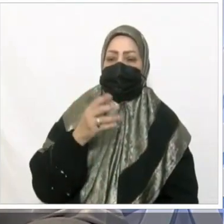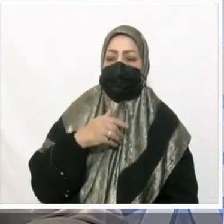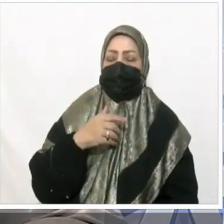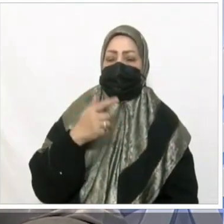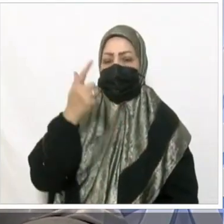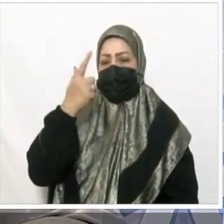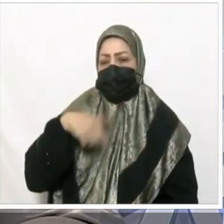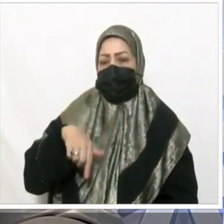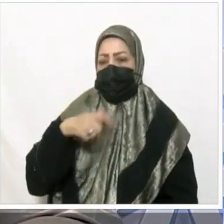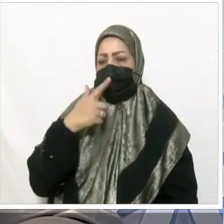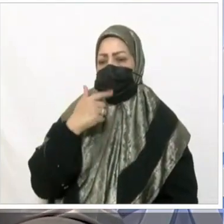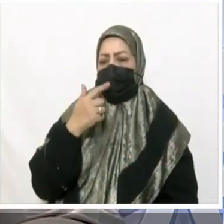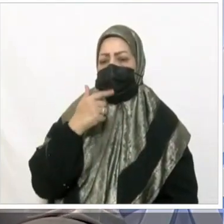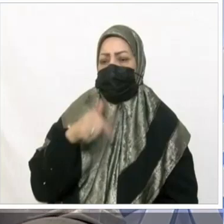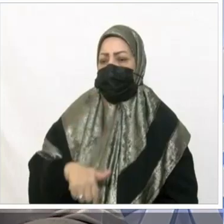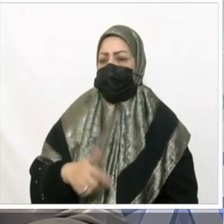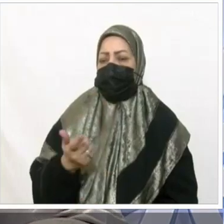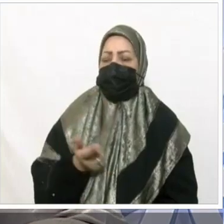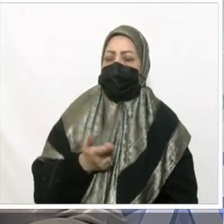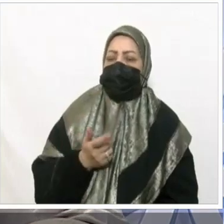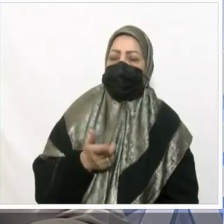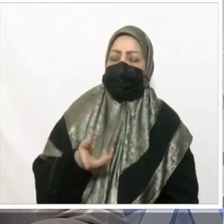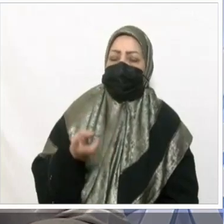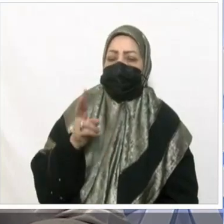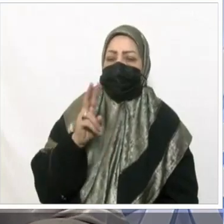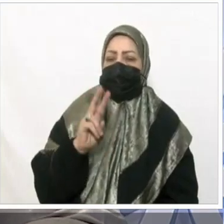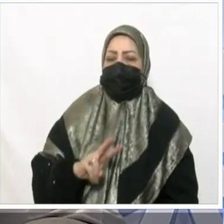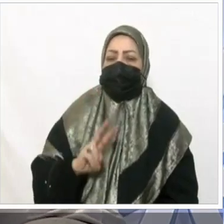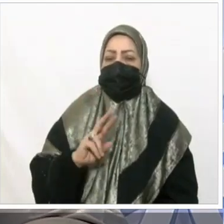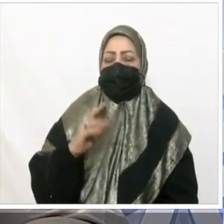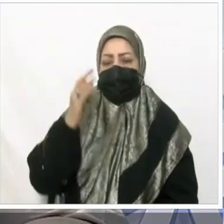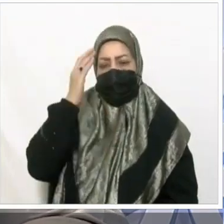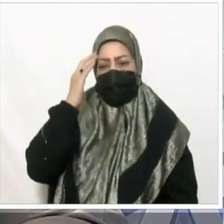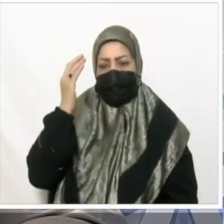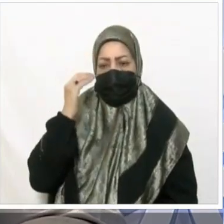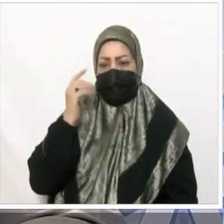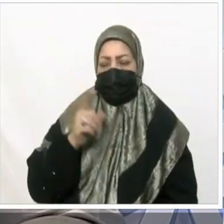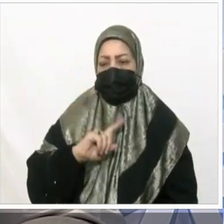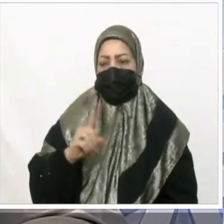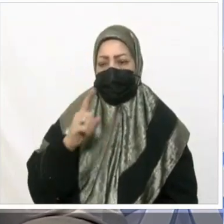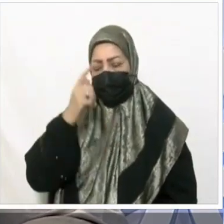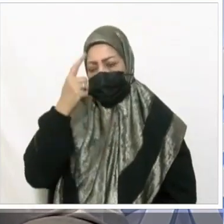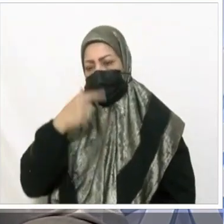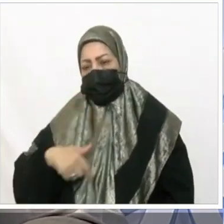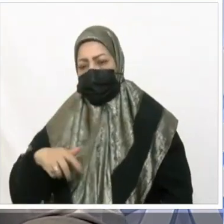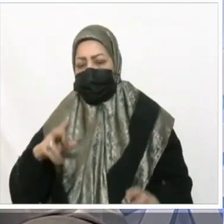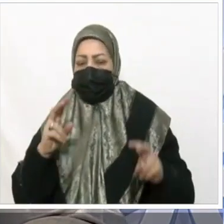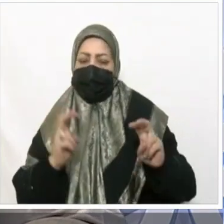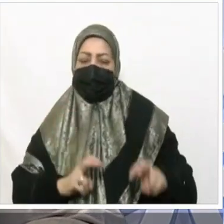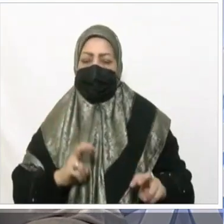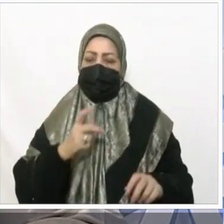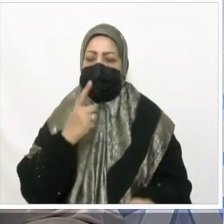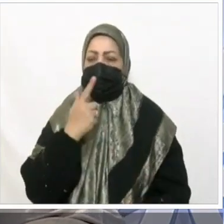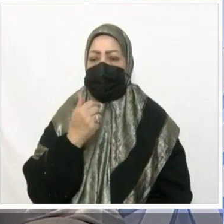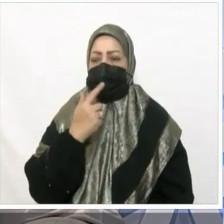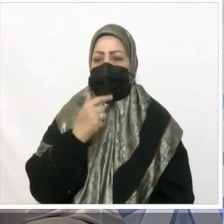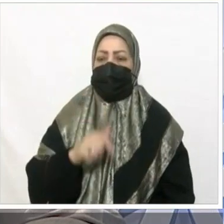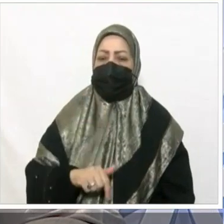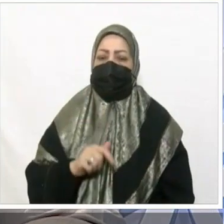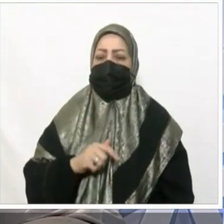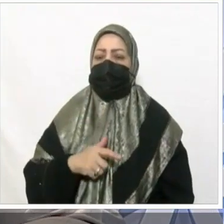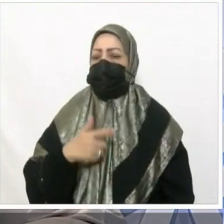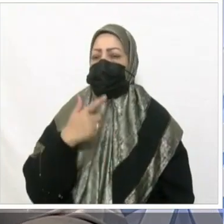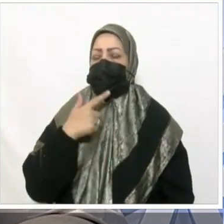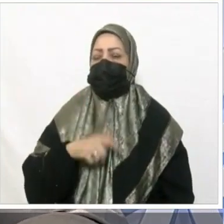فهذه مثلا مدرسة أو طالبة قرآن وهي حائض، نقول لها أقري القرآن من المصحف عادي،